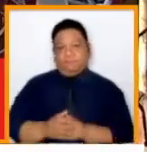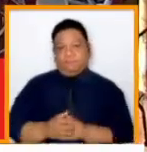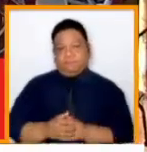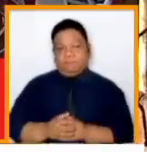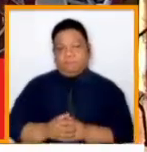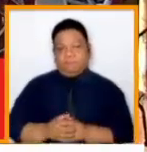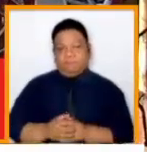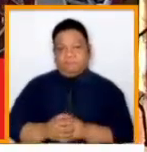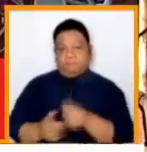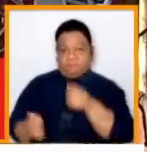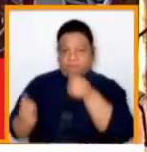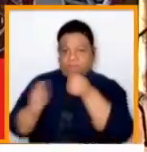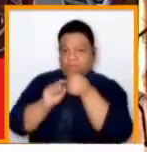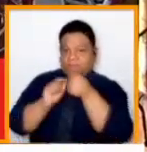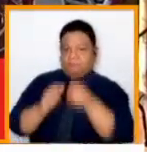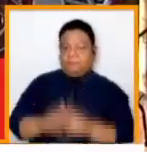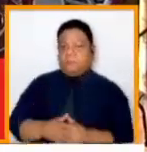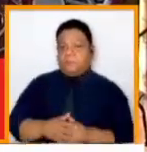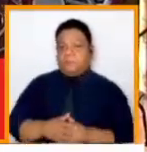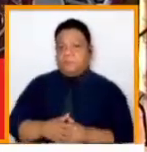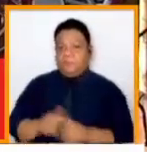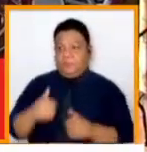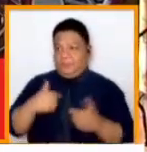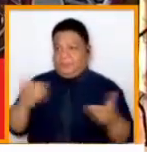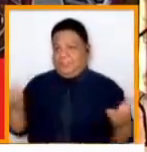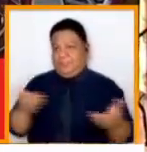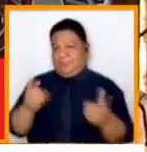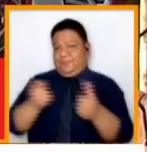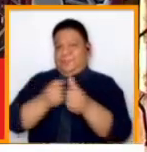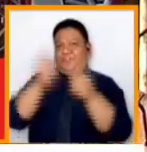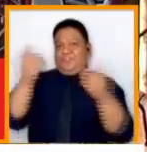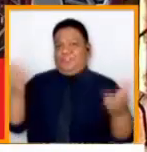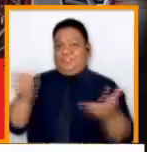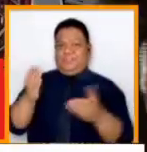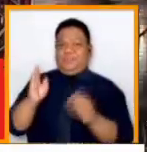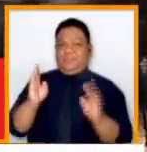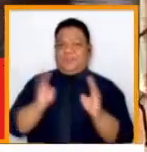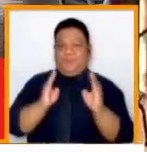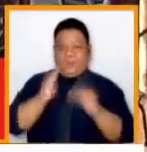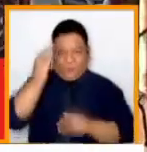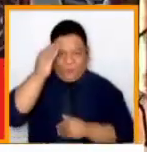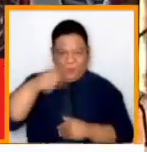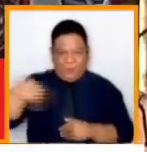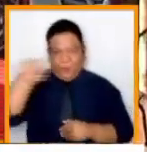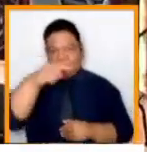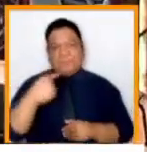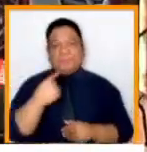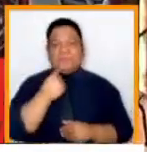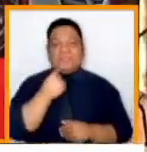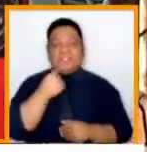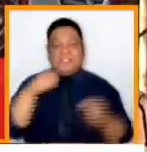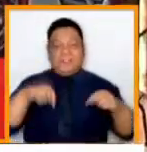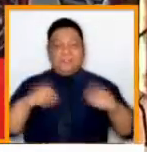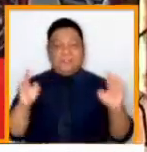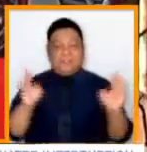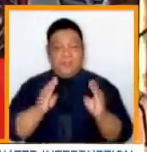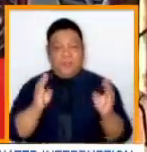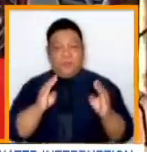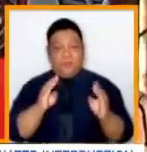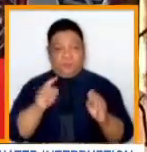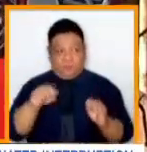Ivan, nauna na nga ako rito sa Baguio City na sigurado akong miss na miss nyo na. At bagong opisyal na pagbubukas nito para sa mga turista sa